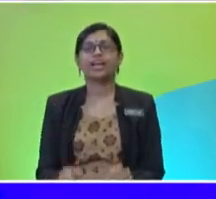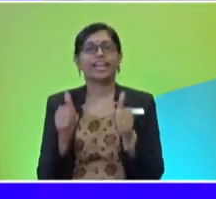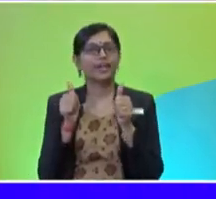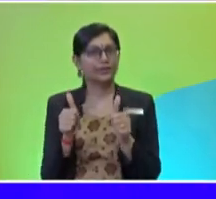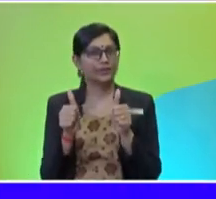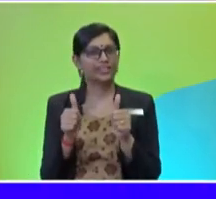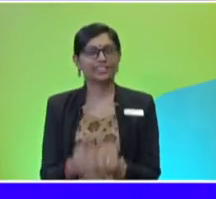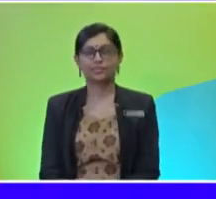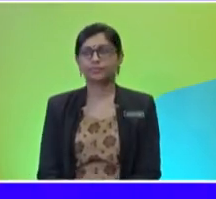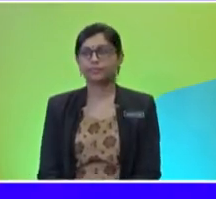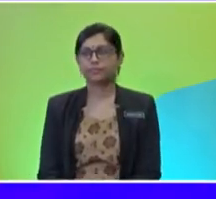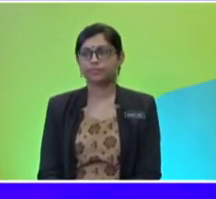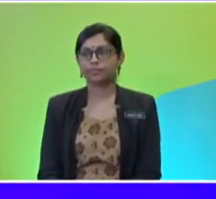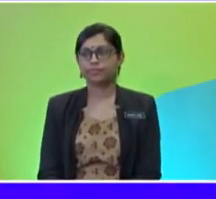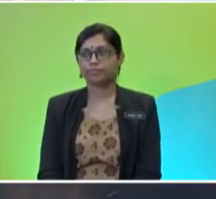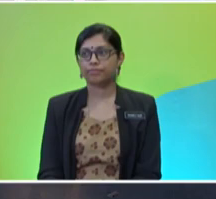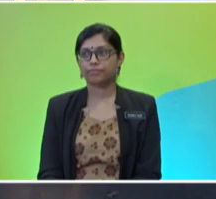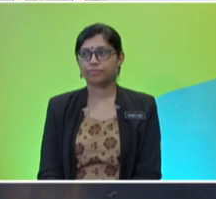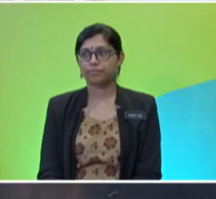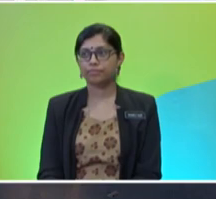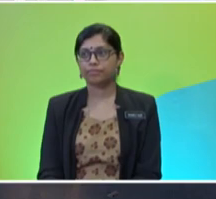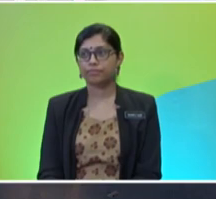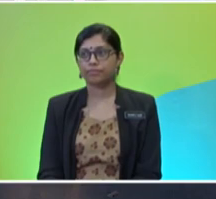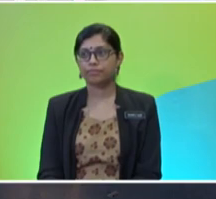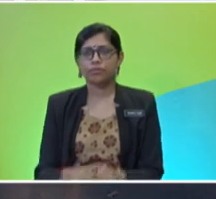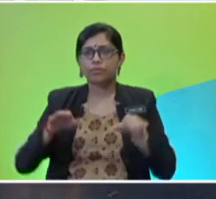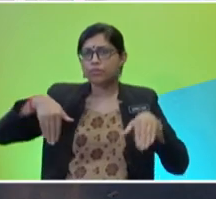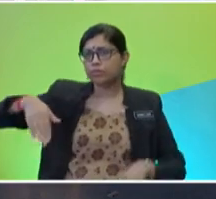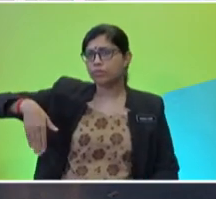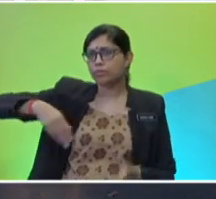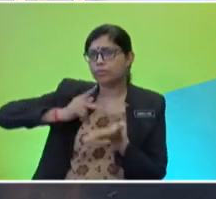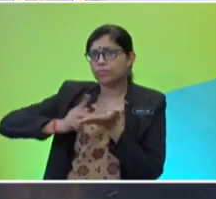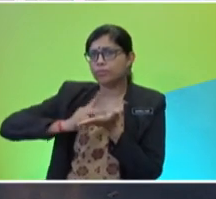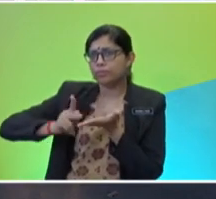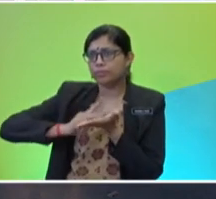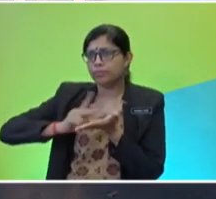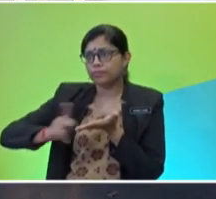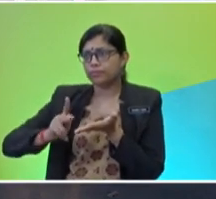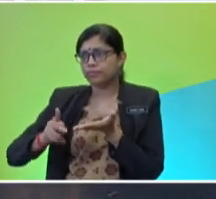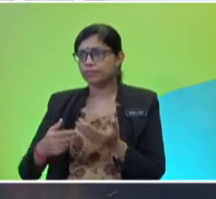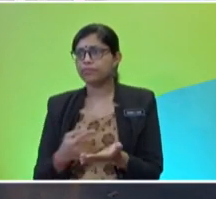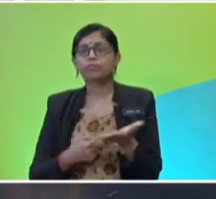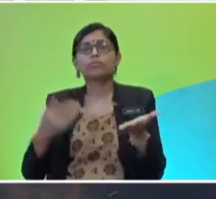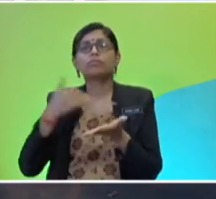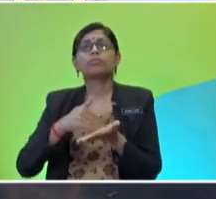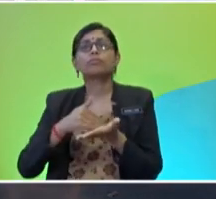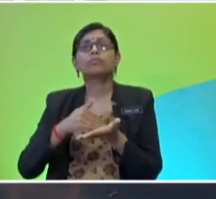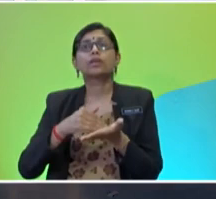Dah siap pakai seluar. Belum rapikan lagi, belum kemaskan lagi. Belum lagi cikgu. Kita tengok langkah